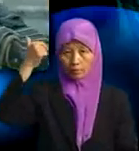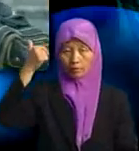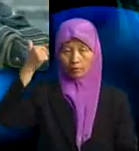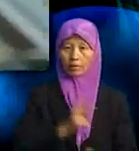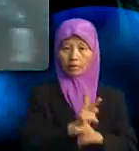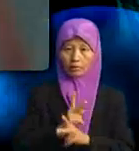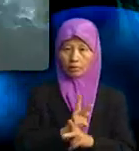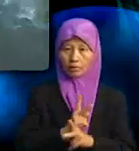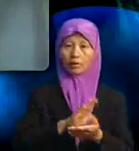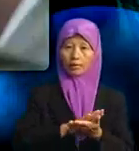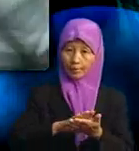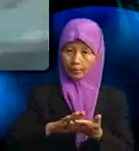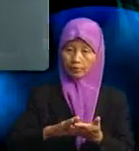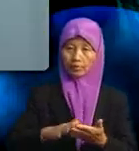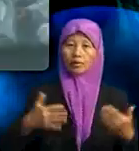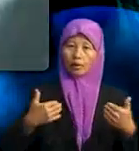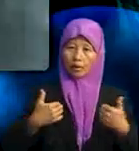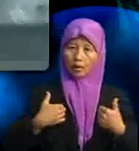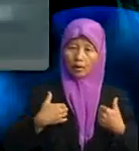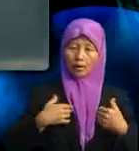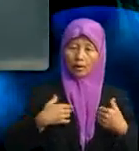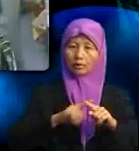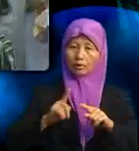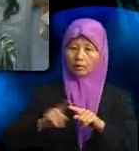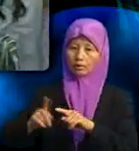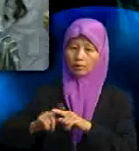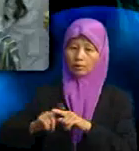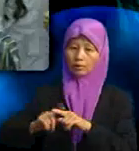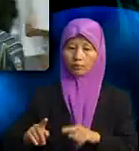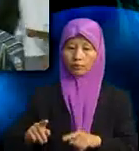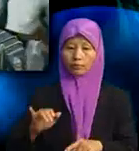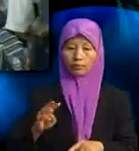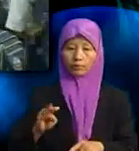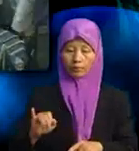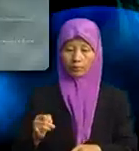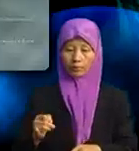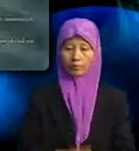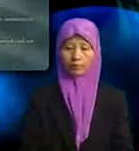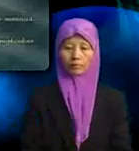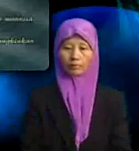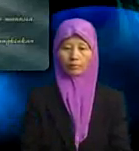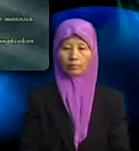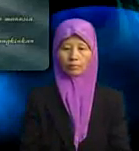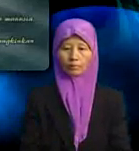Ini kerana menjaga kebersihan mempunyai berbagai-bagai hikmah.